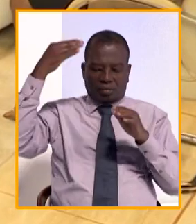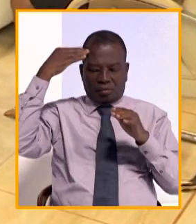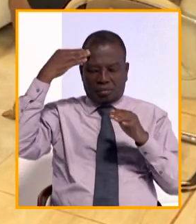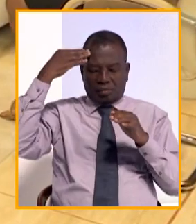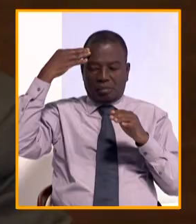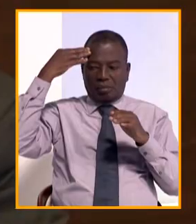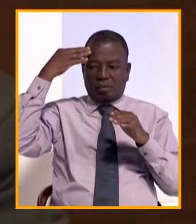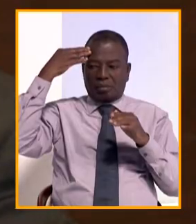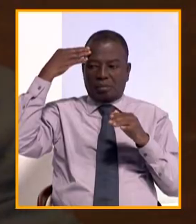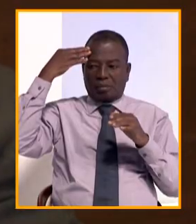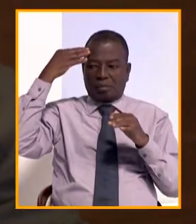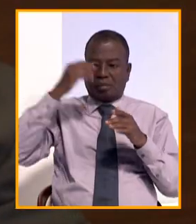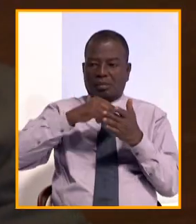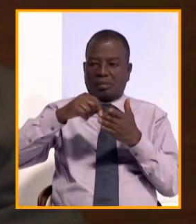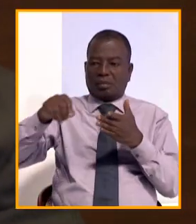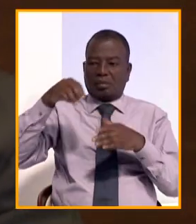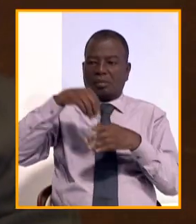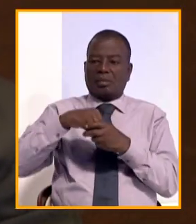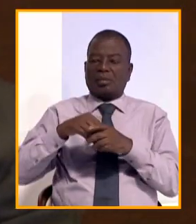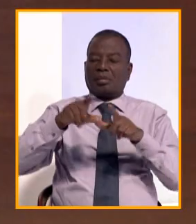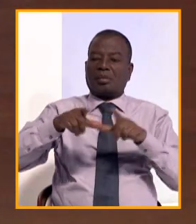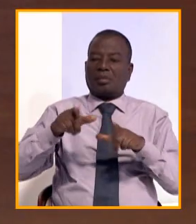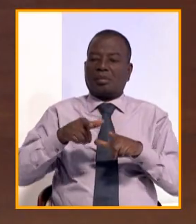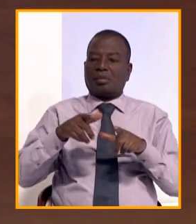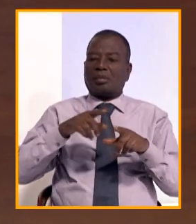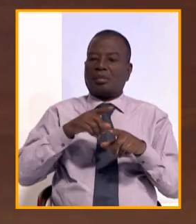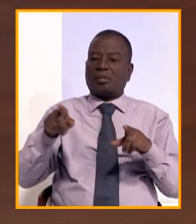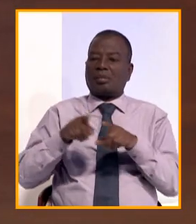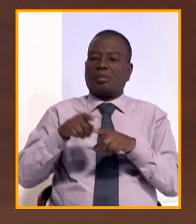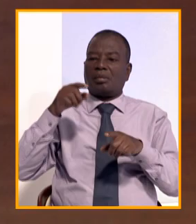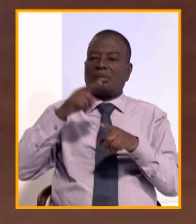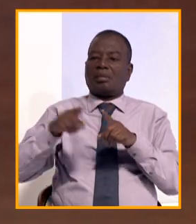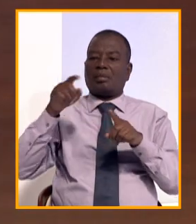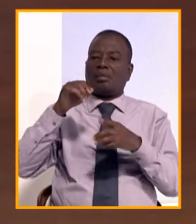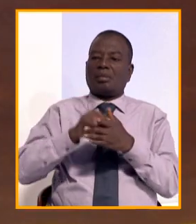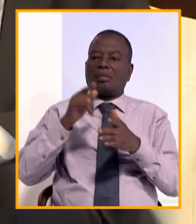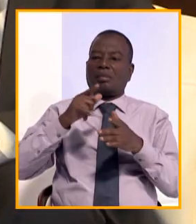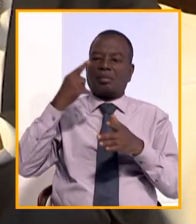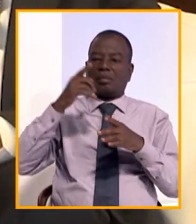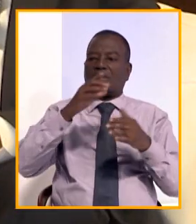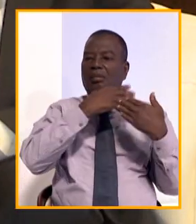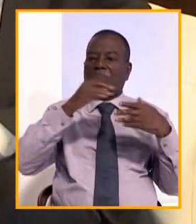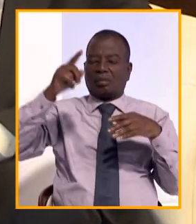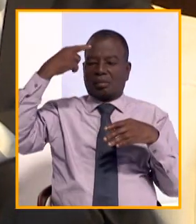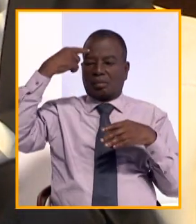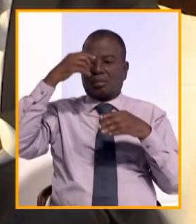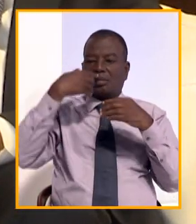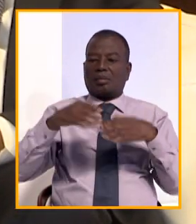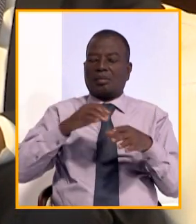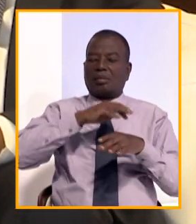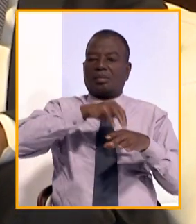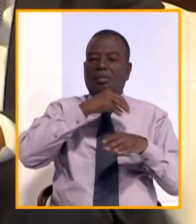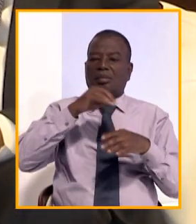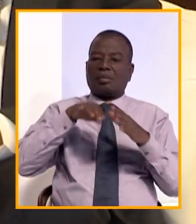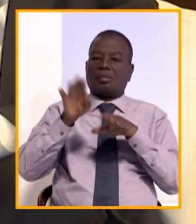ministre Patrick Achi s'inscrit dans un cadre convivial. Mais il s'agit surtout d'informer le chef du gouvernement de l'achèvement de sa mission